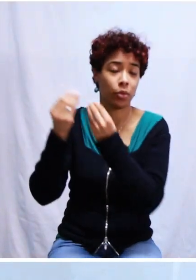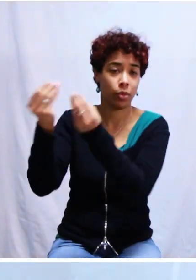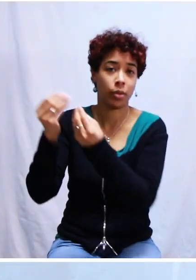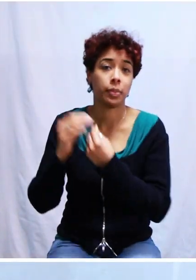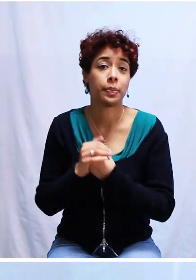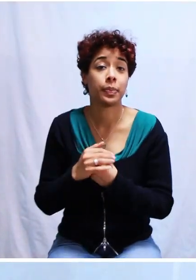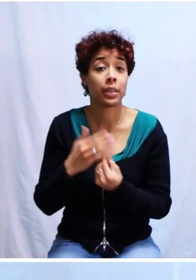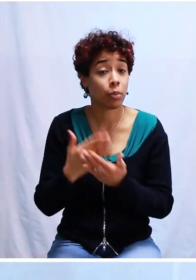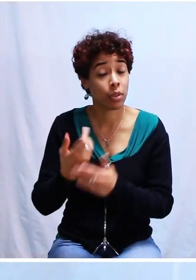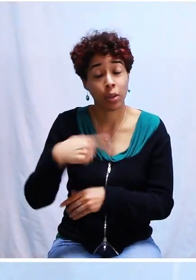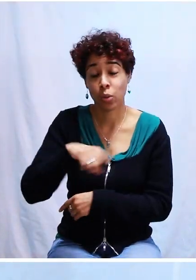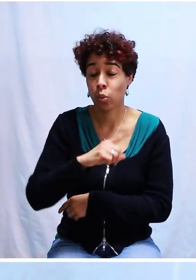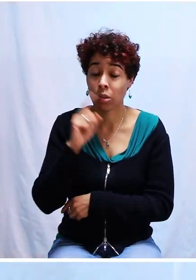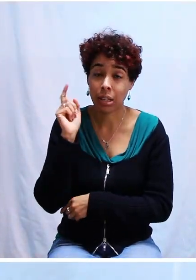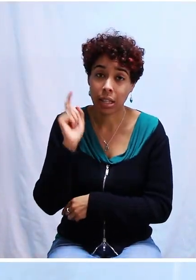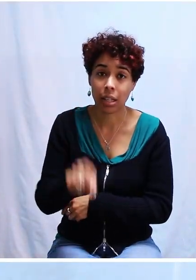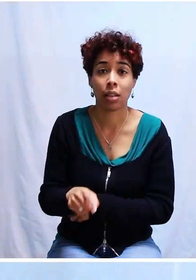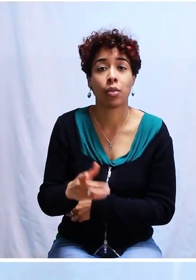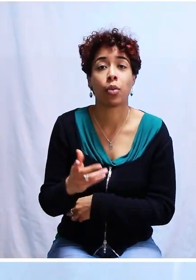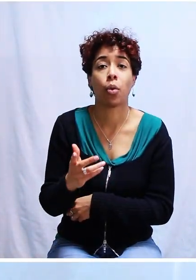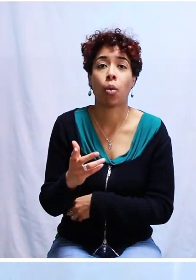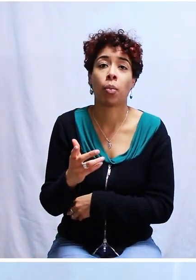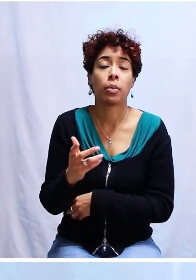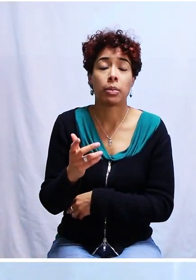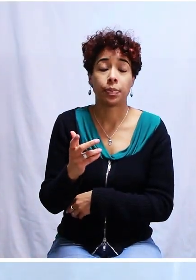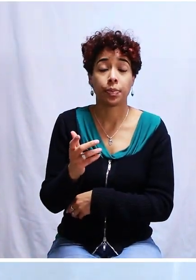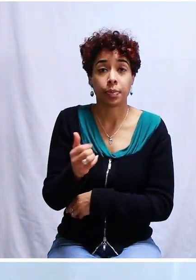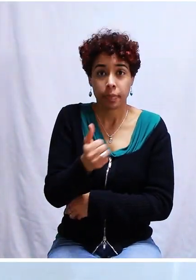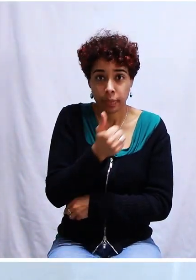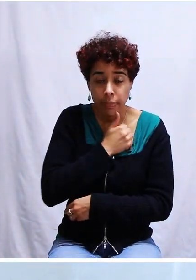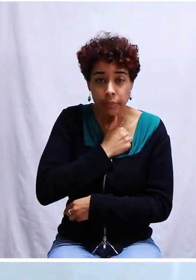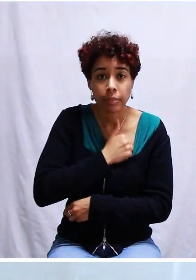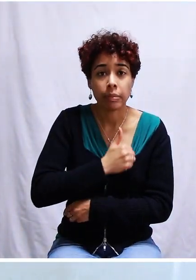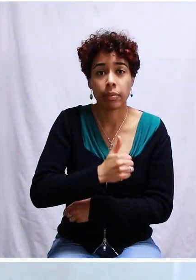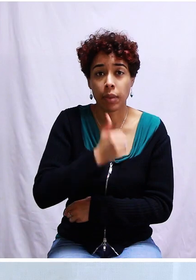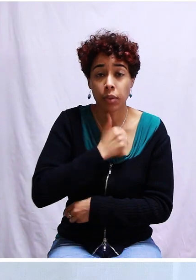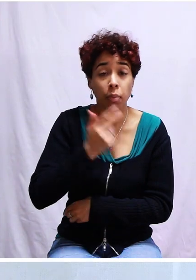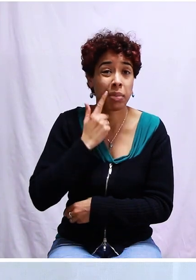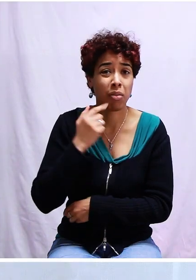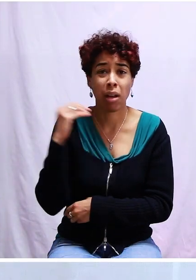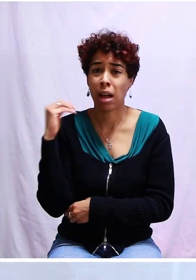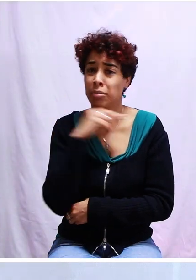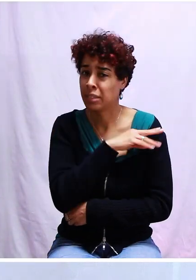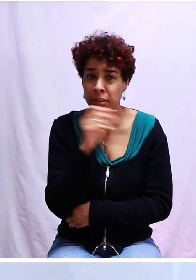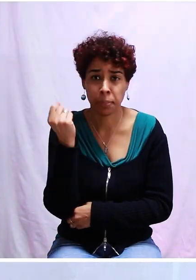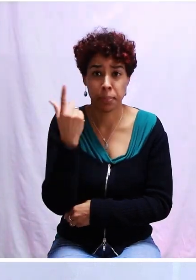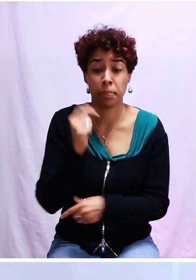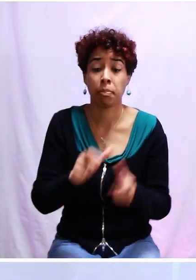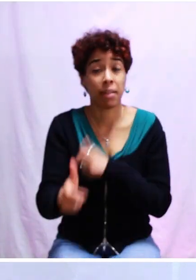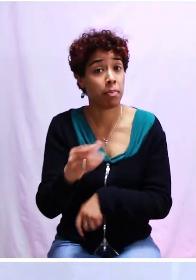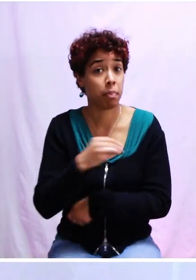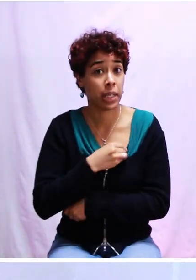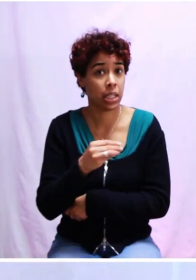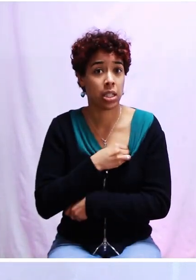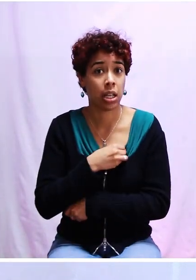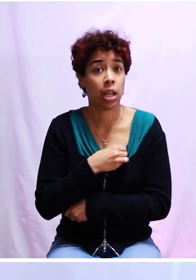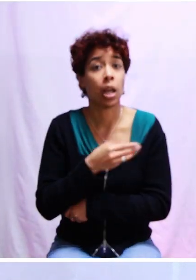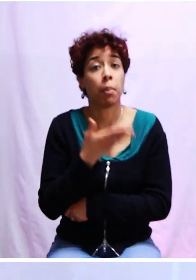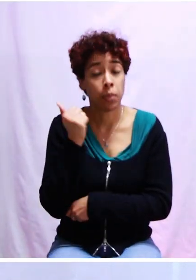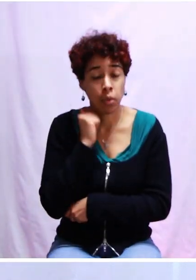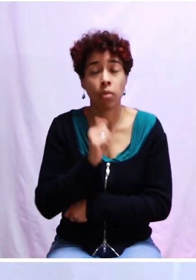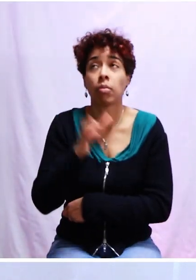tout intérêt en tant qu'enfant de Dieu à ne pas nous précipiter, parce que celui qui se précipite ne manque pas de péché, mais d'écouter